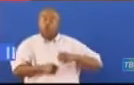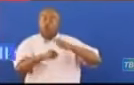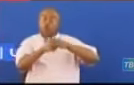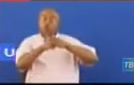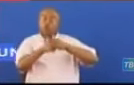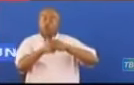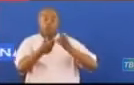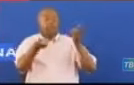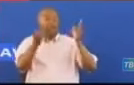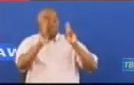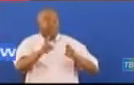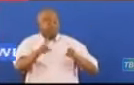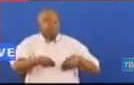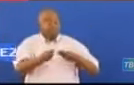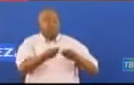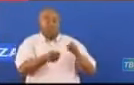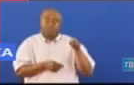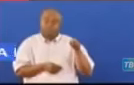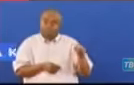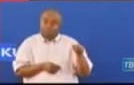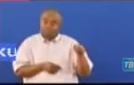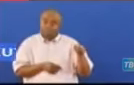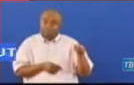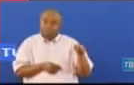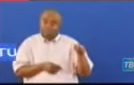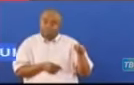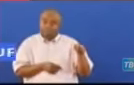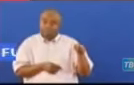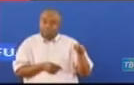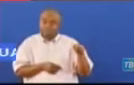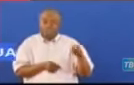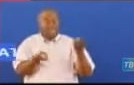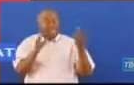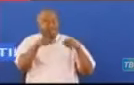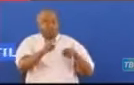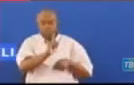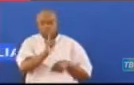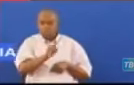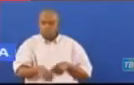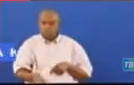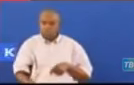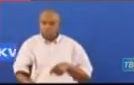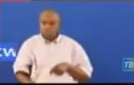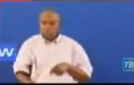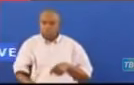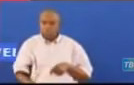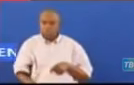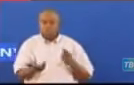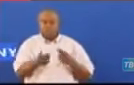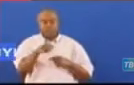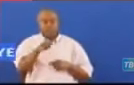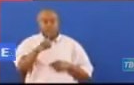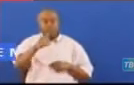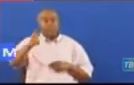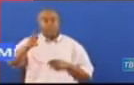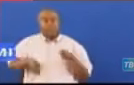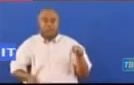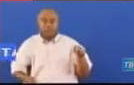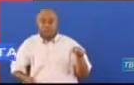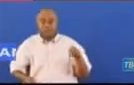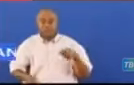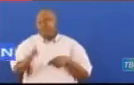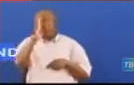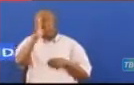adhabu zitakazotolewa kwa Askofu Gwajima kwa hili zisiishie hapo. hata huyu alimamdea aliyekuwa mbunge wa Kawe